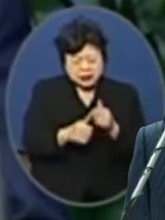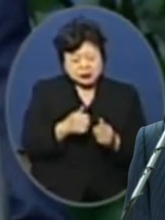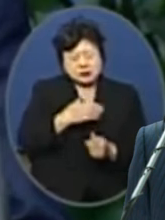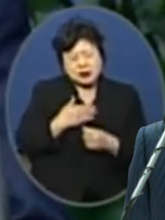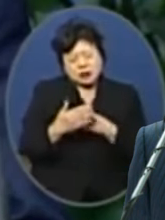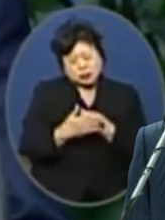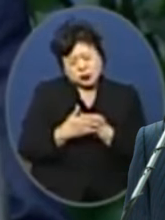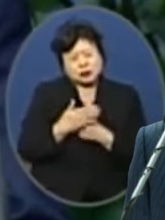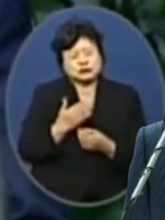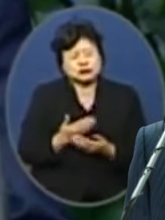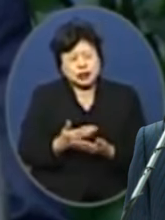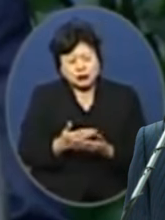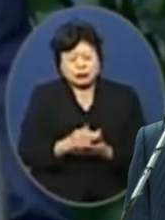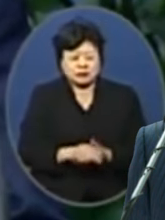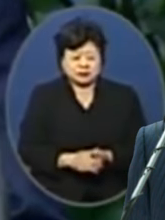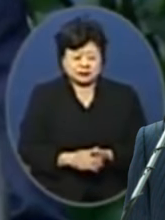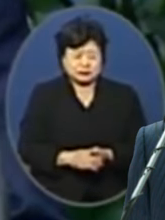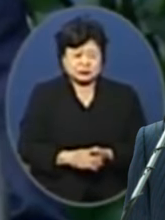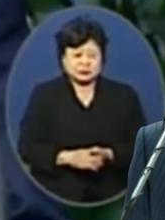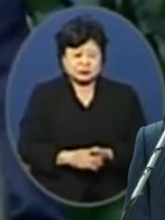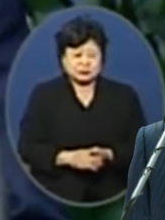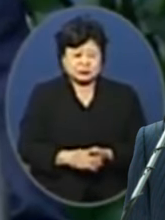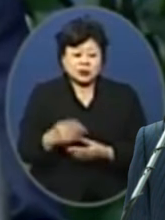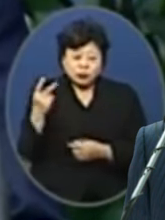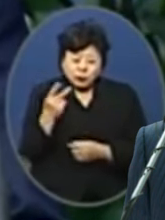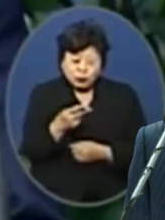나를 도와주십시오